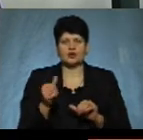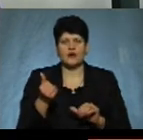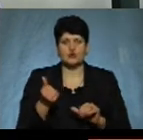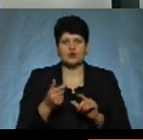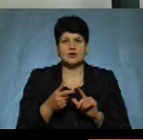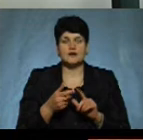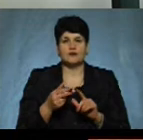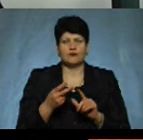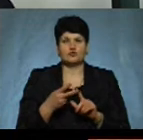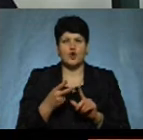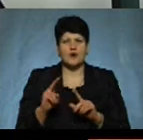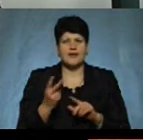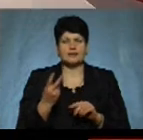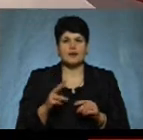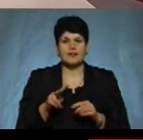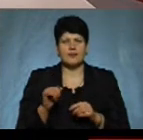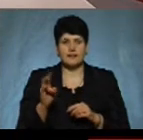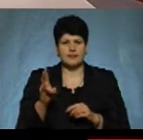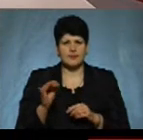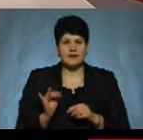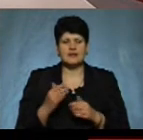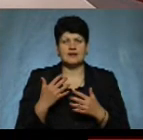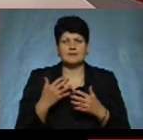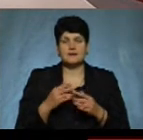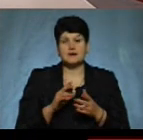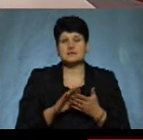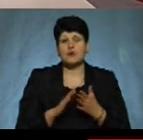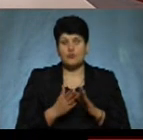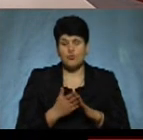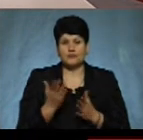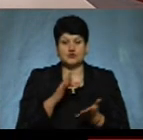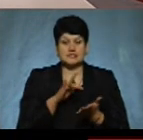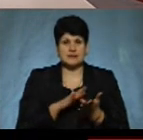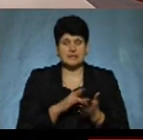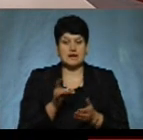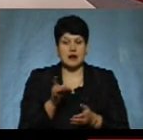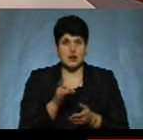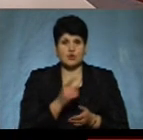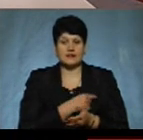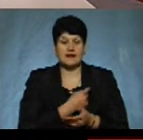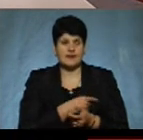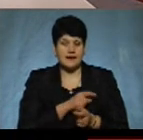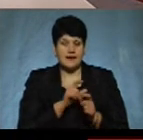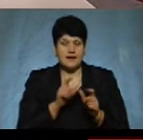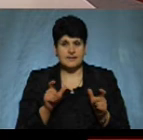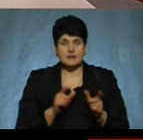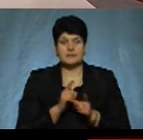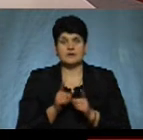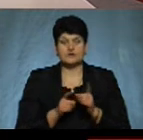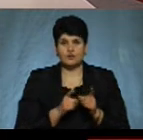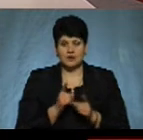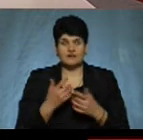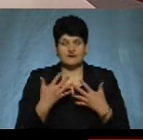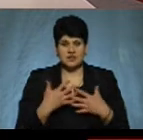вже з 1 липня, крім медичної субвенції, при умові, якщо центральна районна лікарня чи районна лікарня перетворення на некомерційне